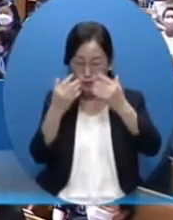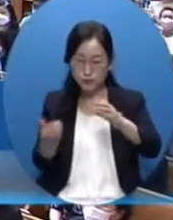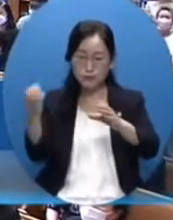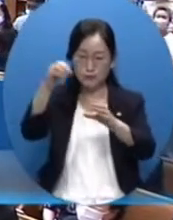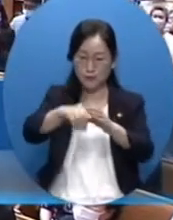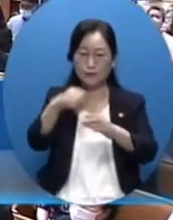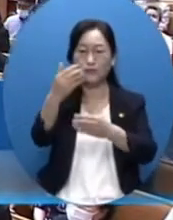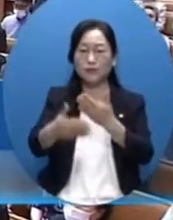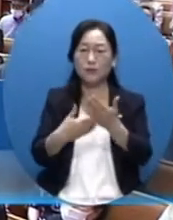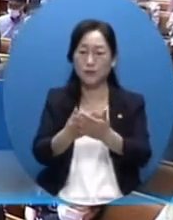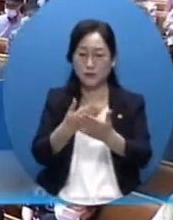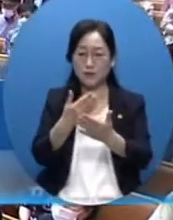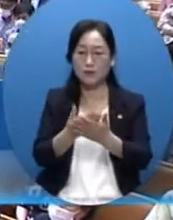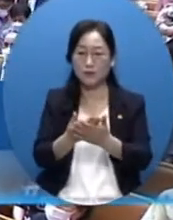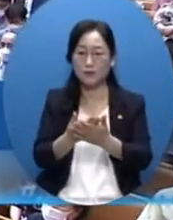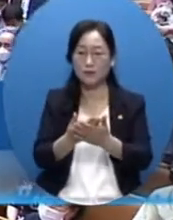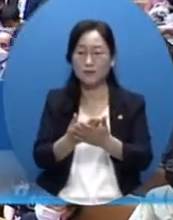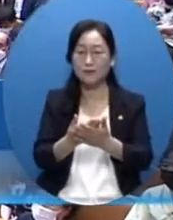서